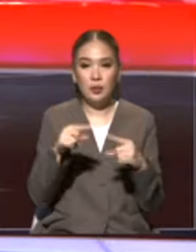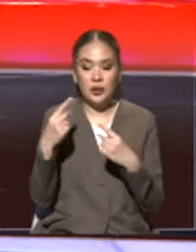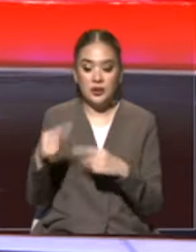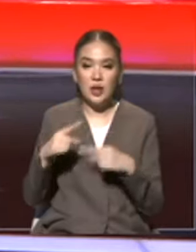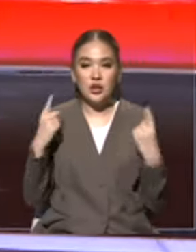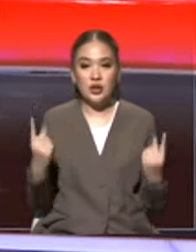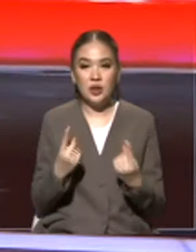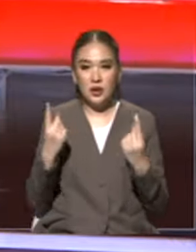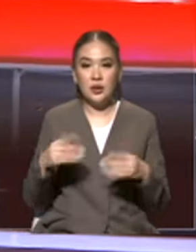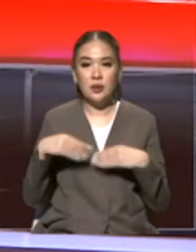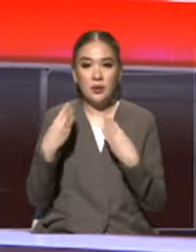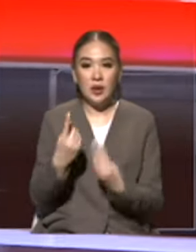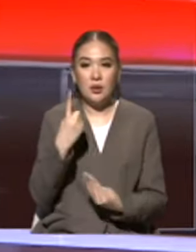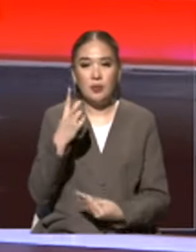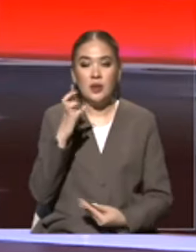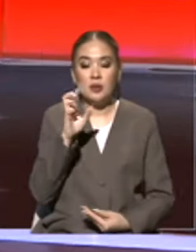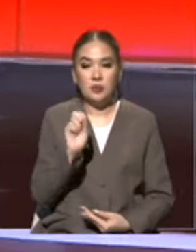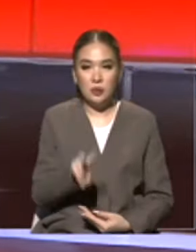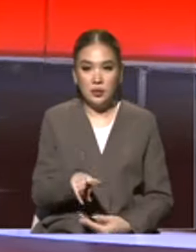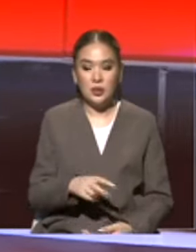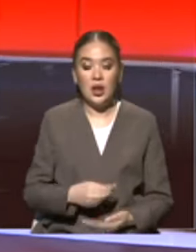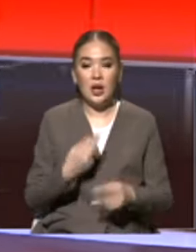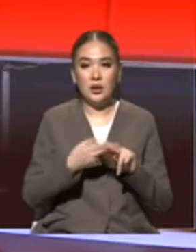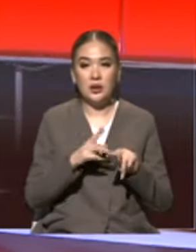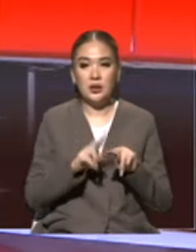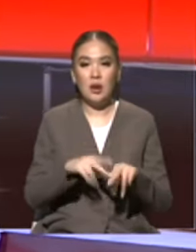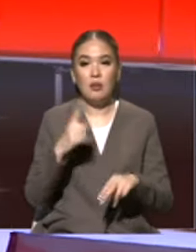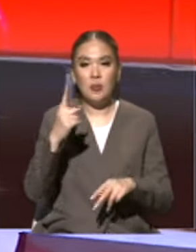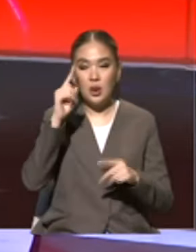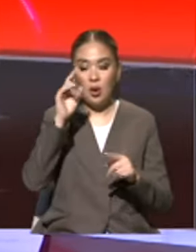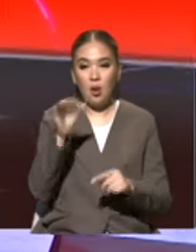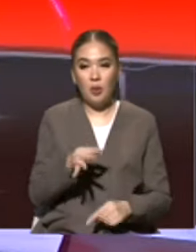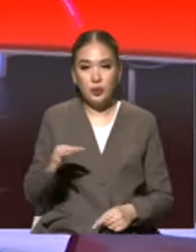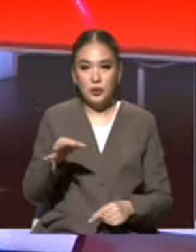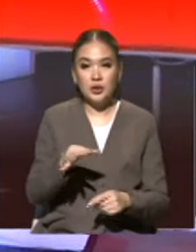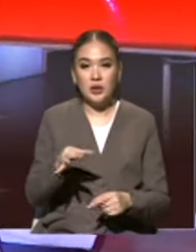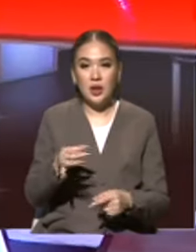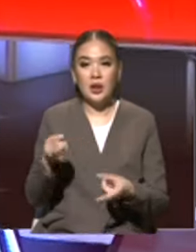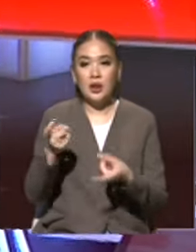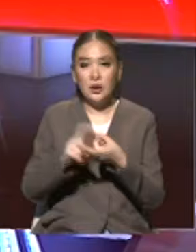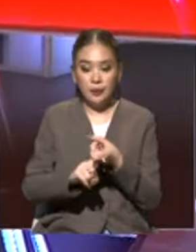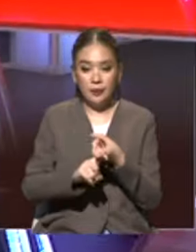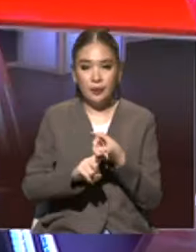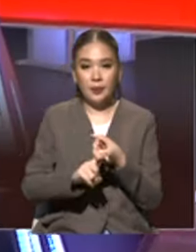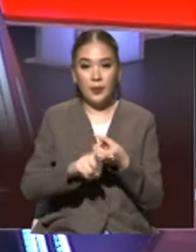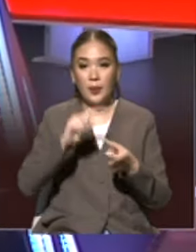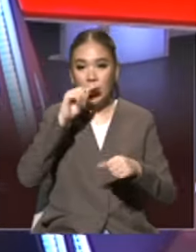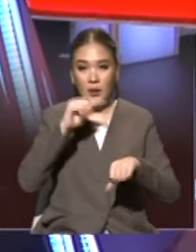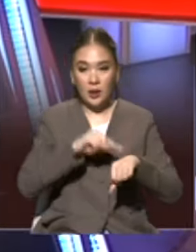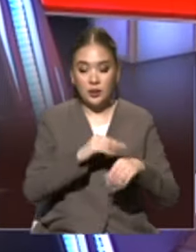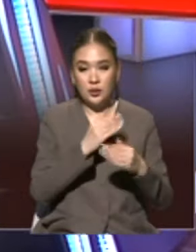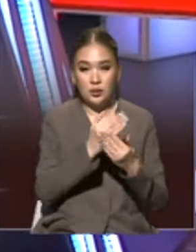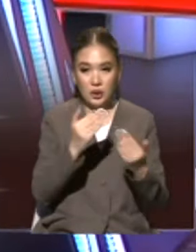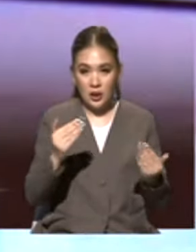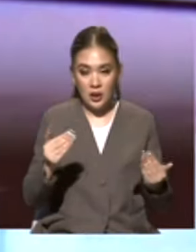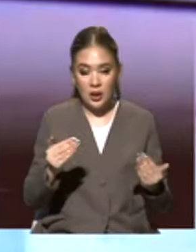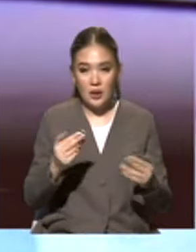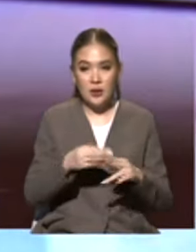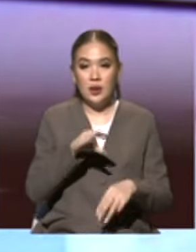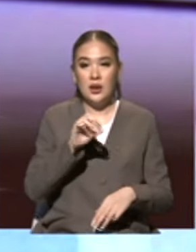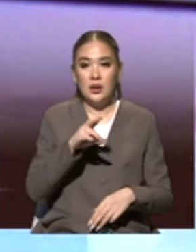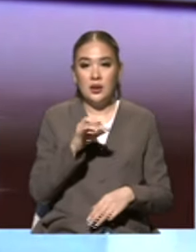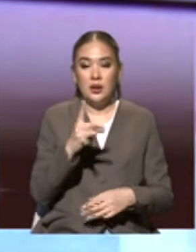жеңілдік беріледі, бір балдан тұратын. Яғни белгілі бір облыстың өнім берушілері үшін сол облыстың төңірегінде